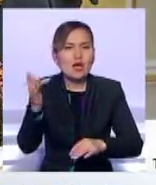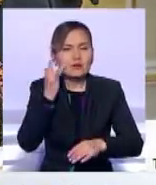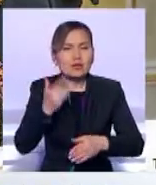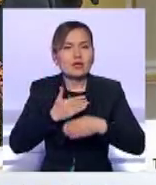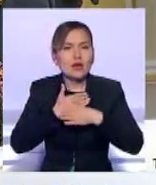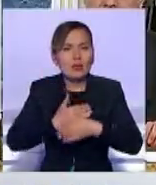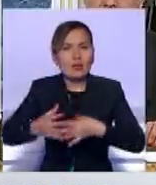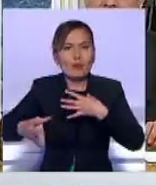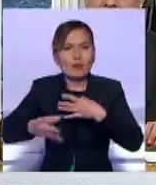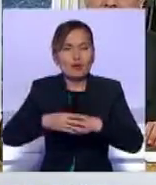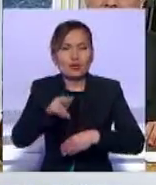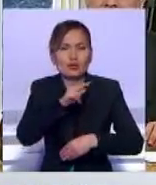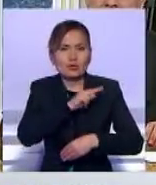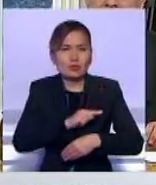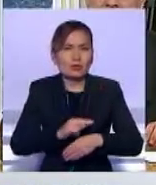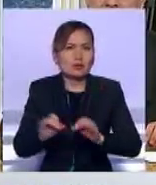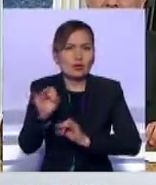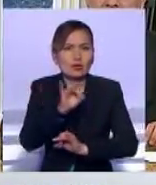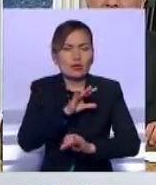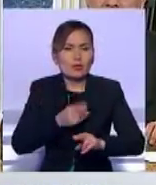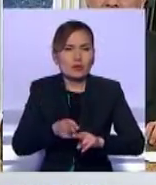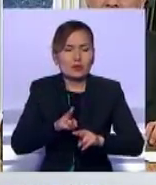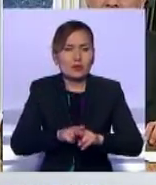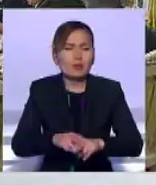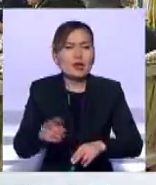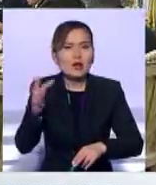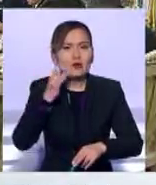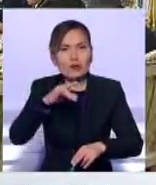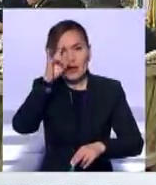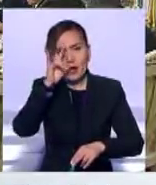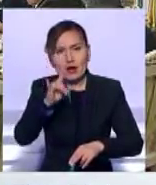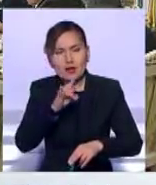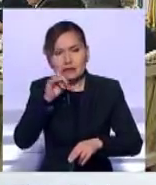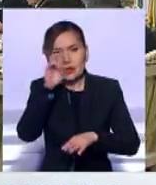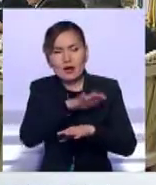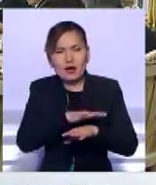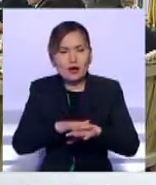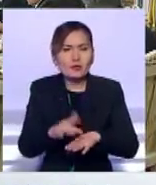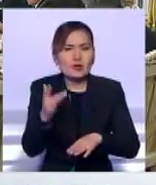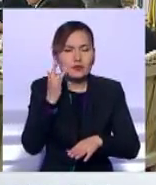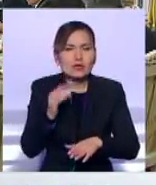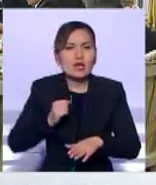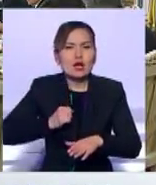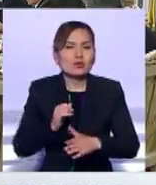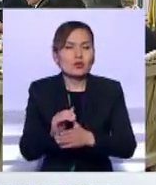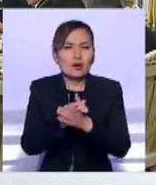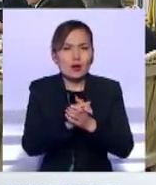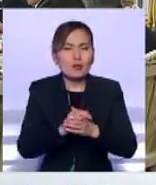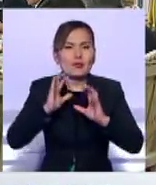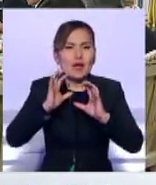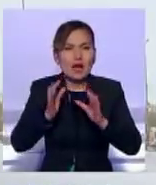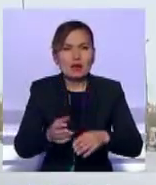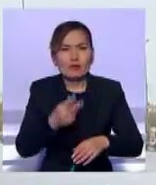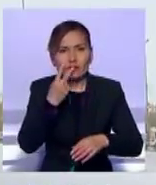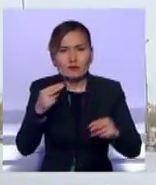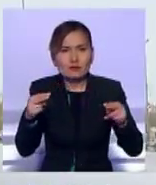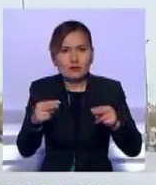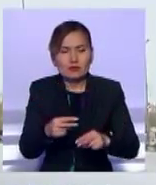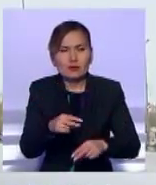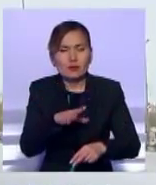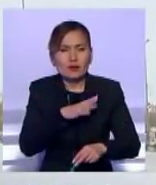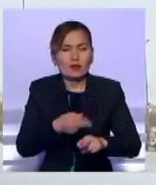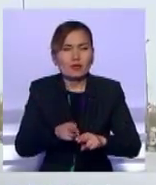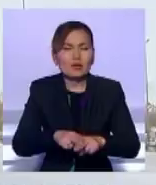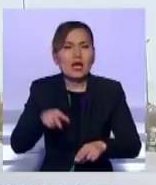әріптестікті жандандыру керектігін сөз етті. Бұл орайда тамыры терең қазақ халқының бауырмал екендігіне жаһан жұрты куә болды. Аталмыш